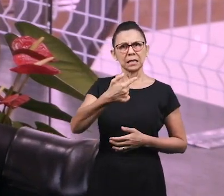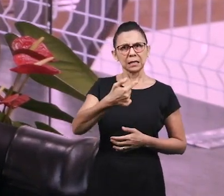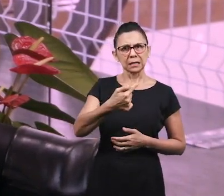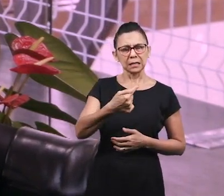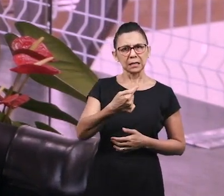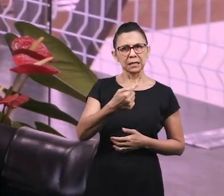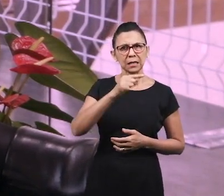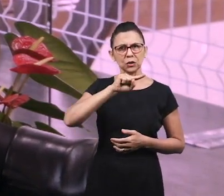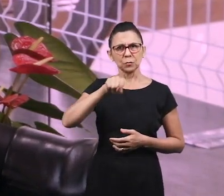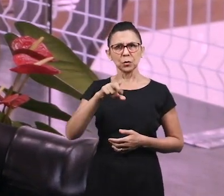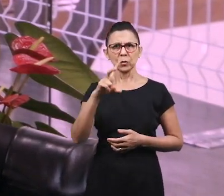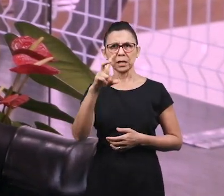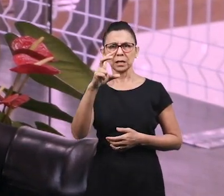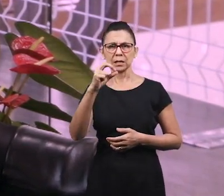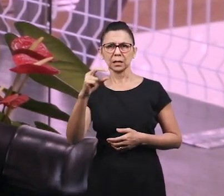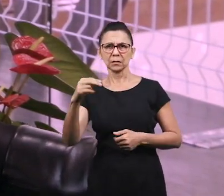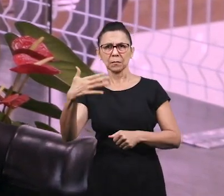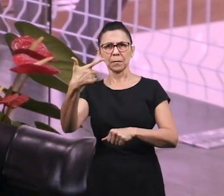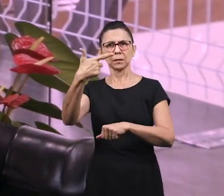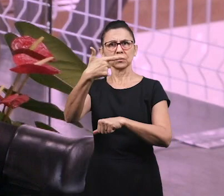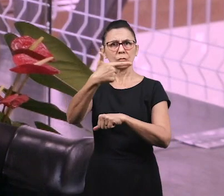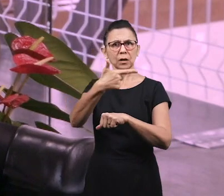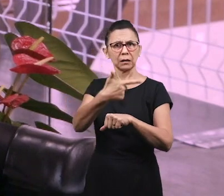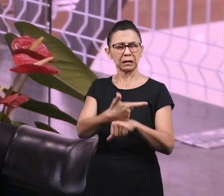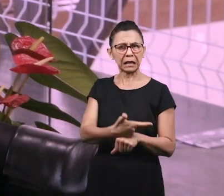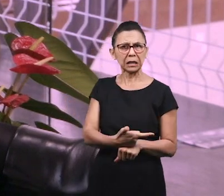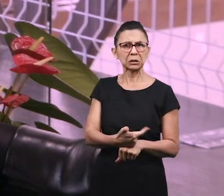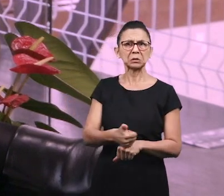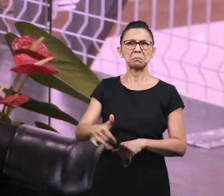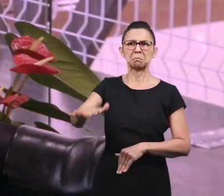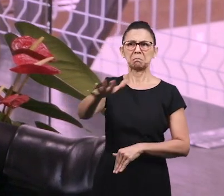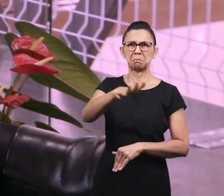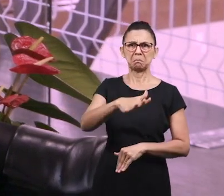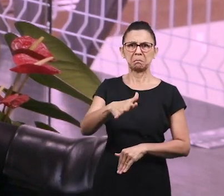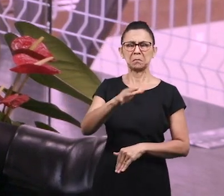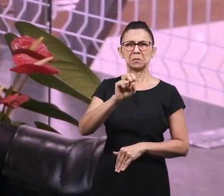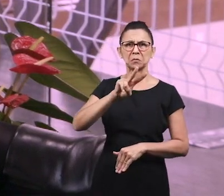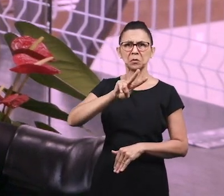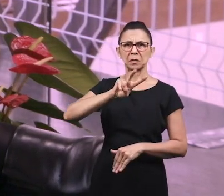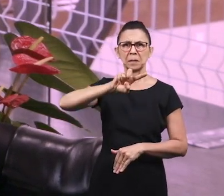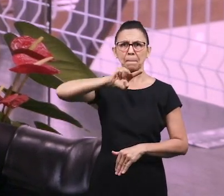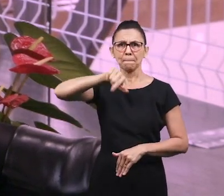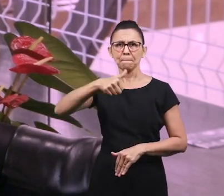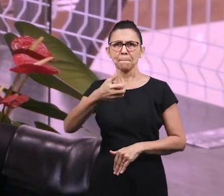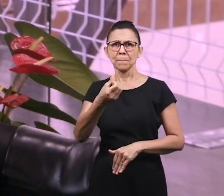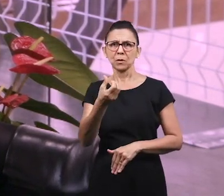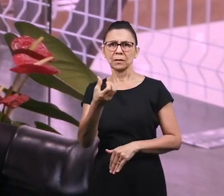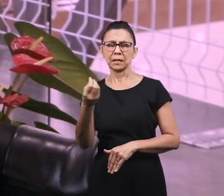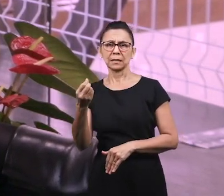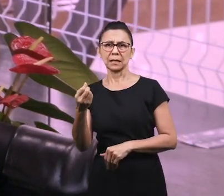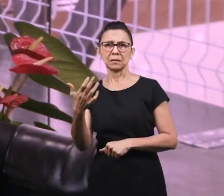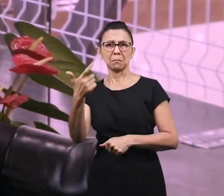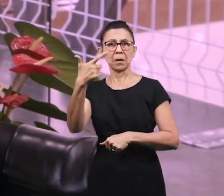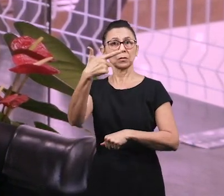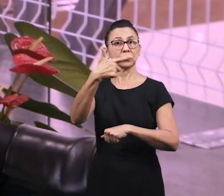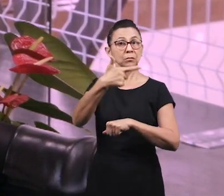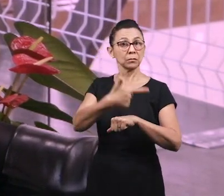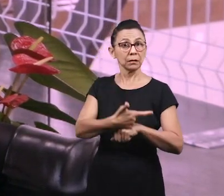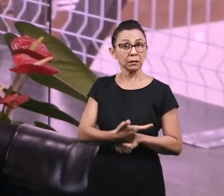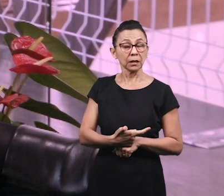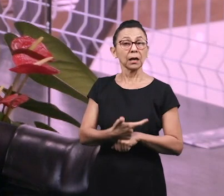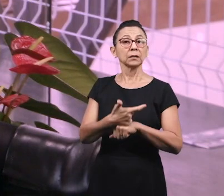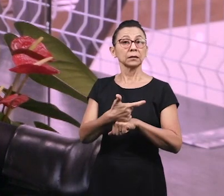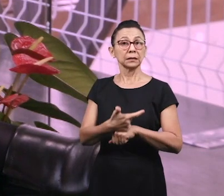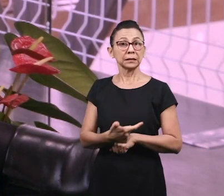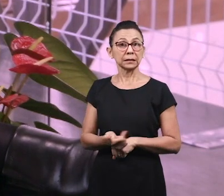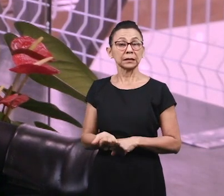de 7500 mètres carrés, l'espace construit de à peu près 2600 mètres carrés. Même s'il est